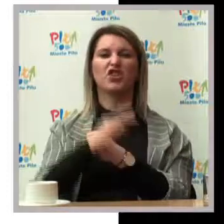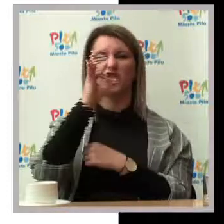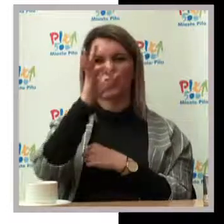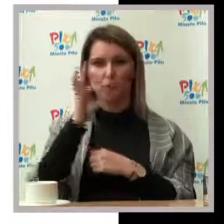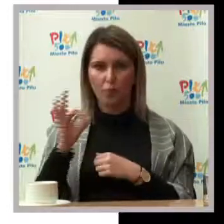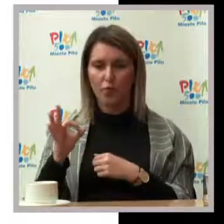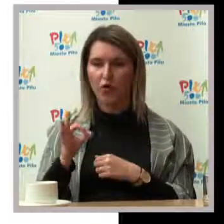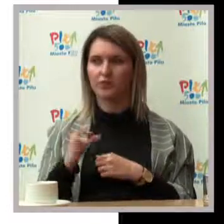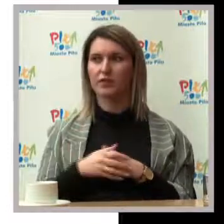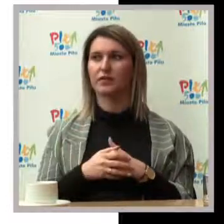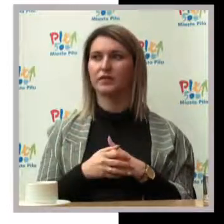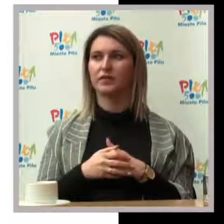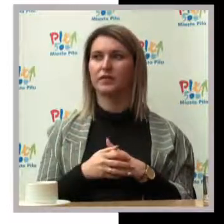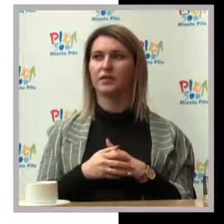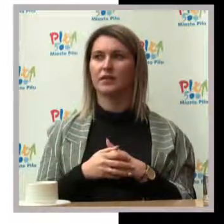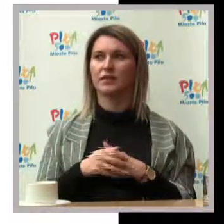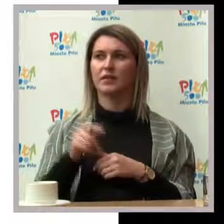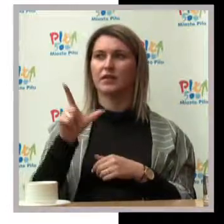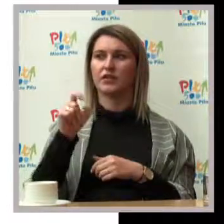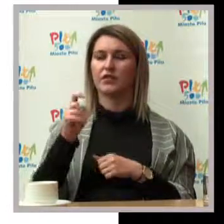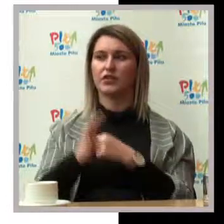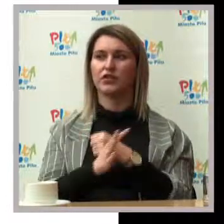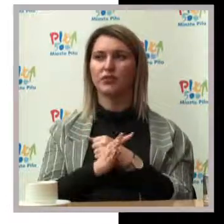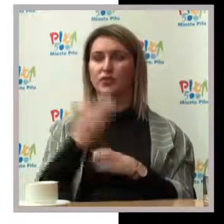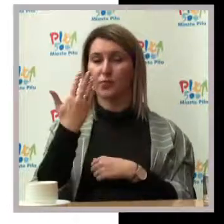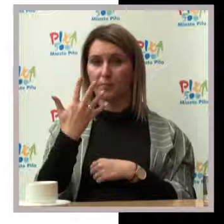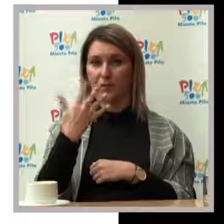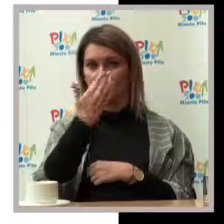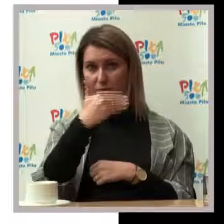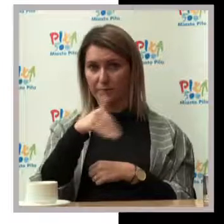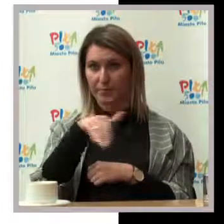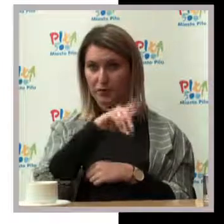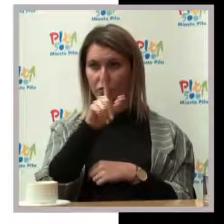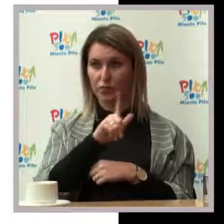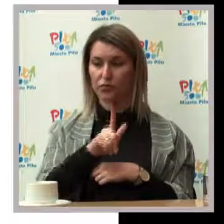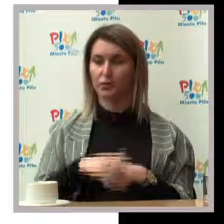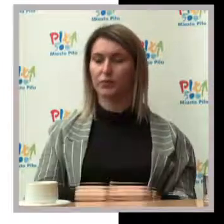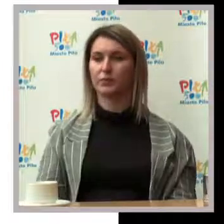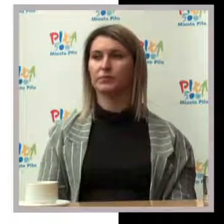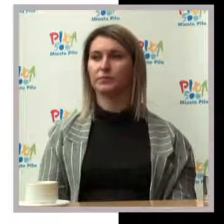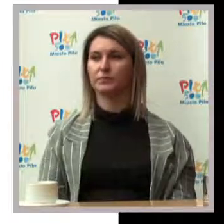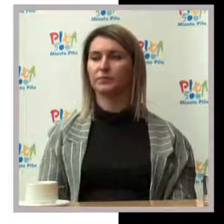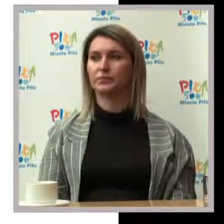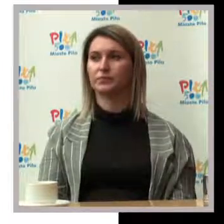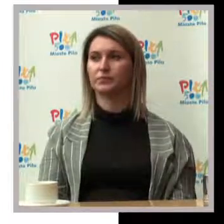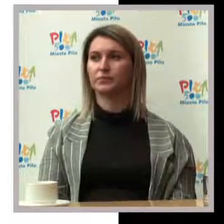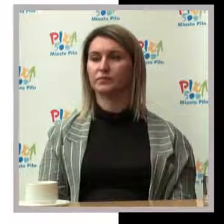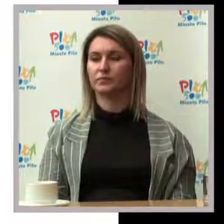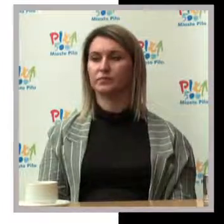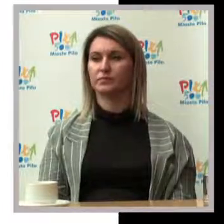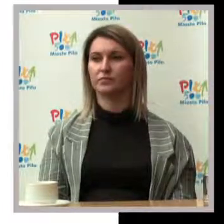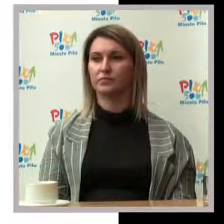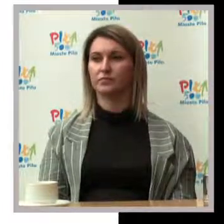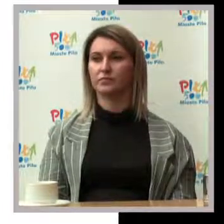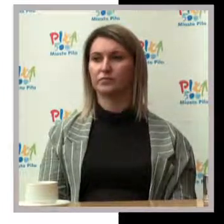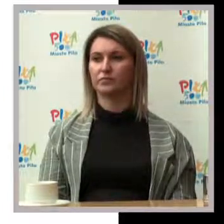miliona złotych. Oczywiście od 2 lat w związku z programem 500+, te proporcje się zdecydowanie zmieniły, jeżeli chodzi o